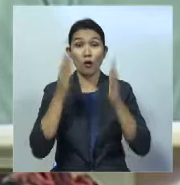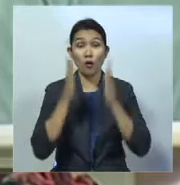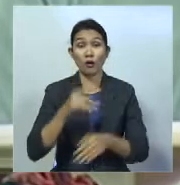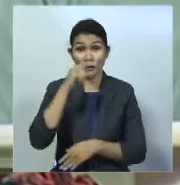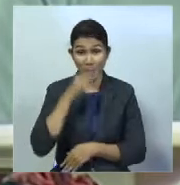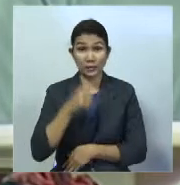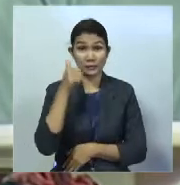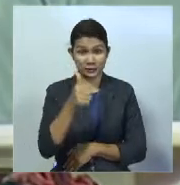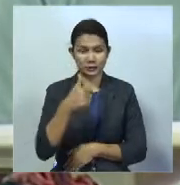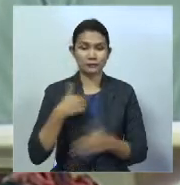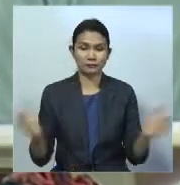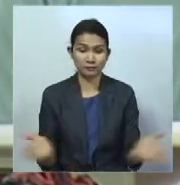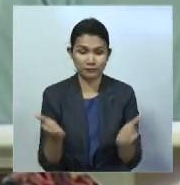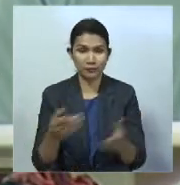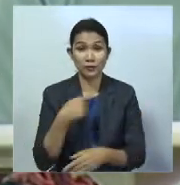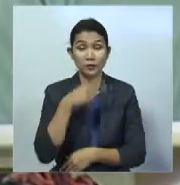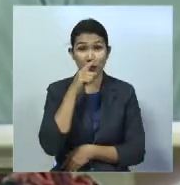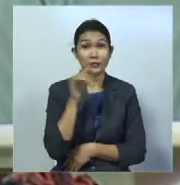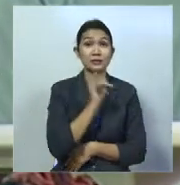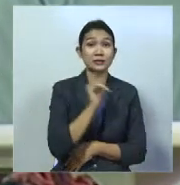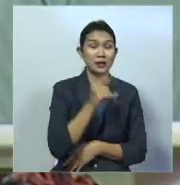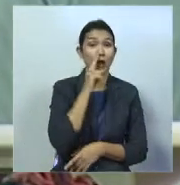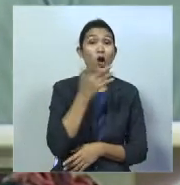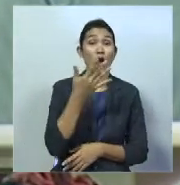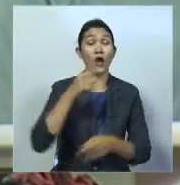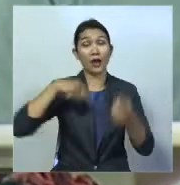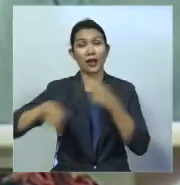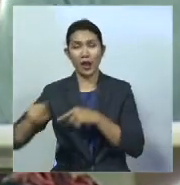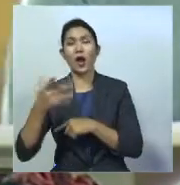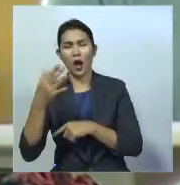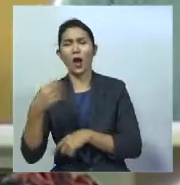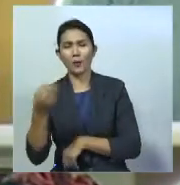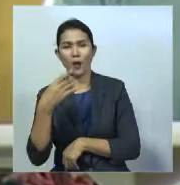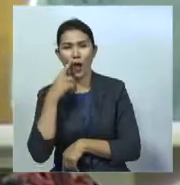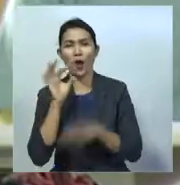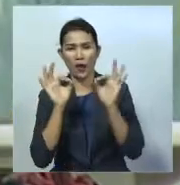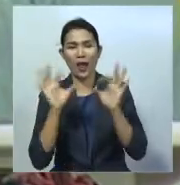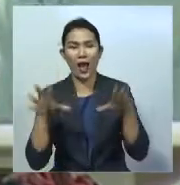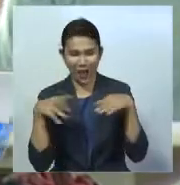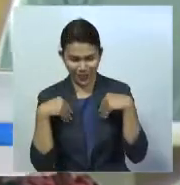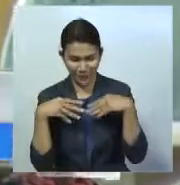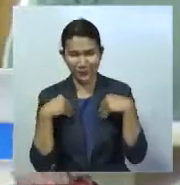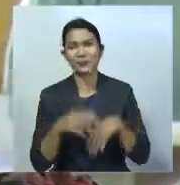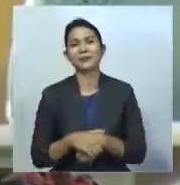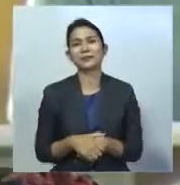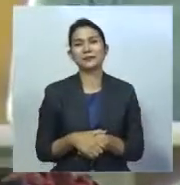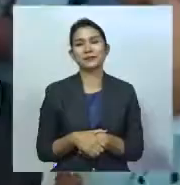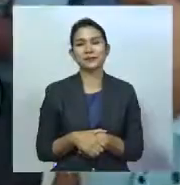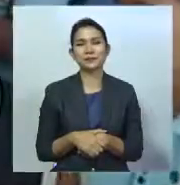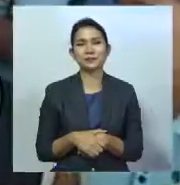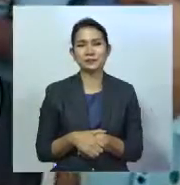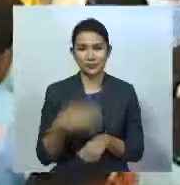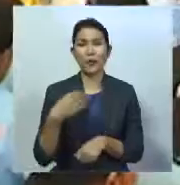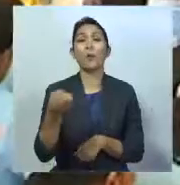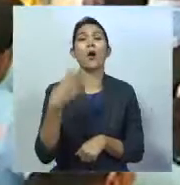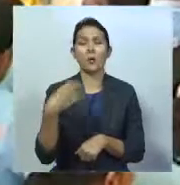ไหนดีสนับสนุนท่านสิ่งไหนไม่ดีก็ค่อยว่ากันไปเน า ะท่านนายก มาบอกกัน ครับครับขอบคุณครับขอบคุณครับ มาบ